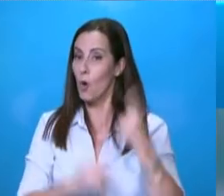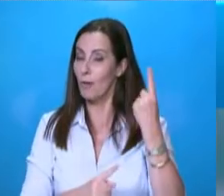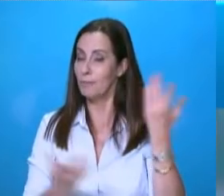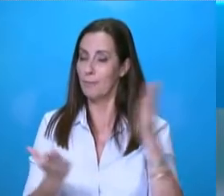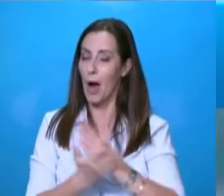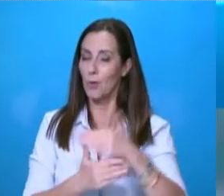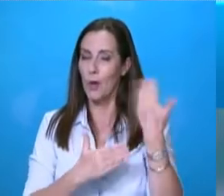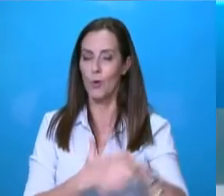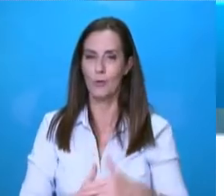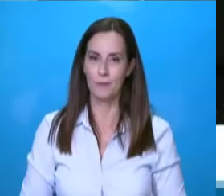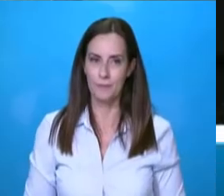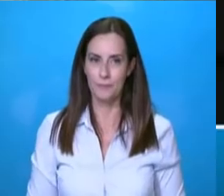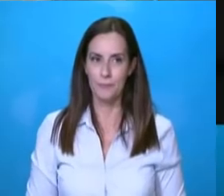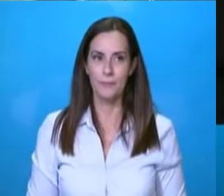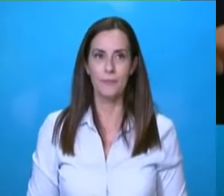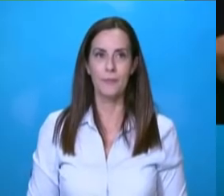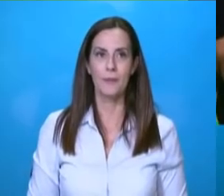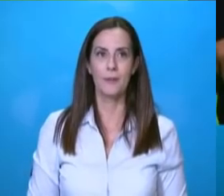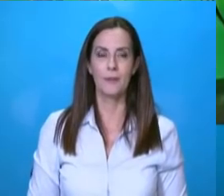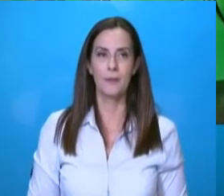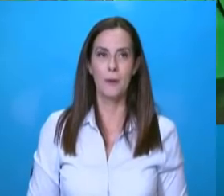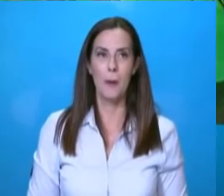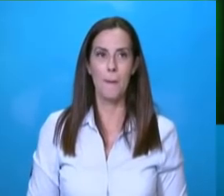מההכנות האחרונות למשדר.